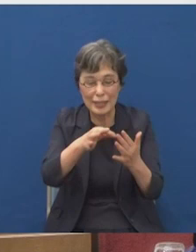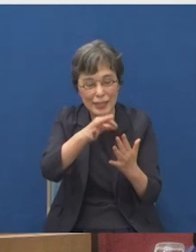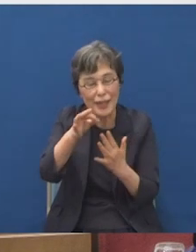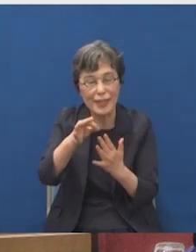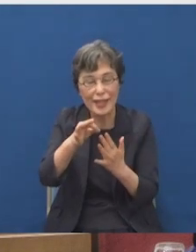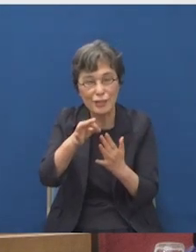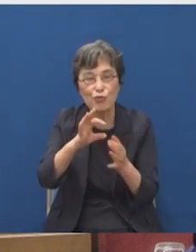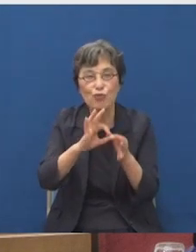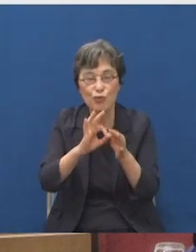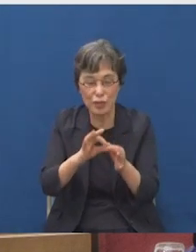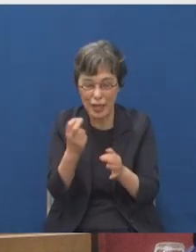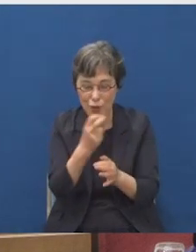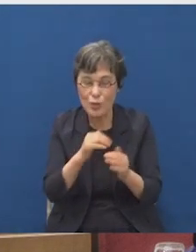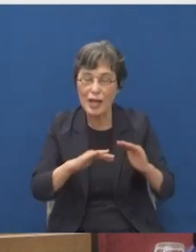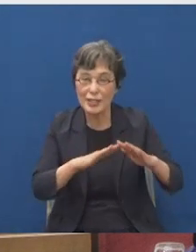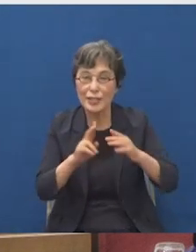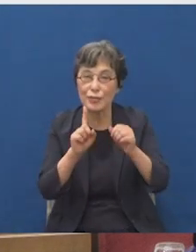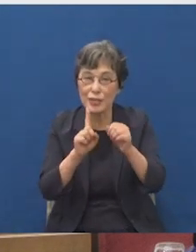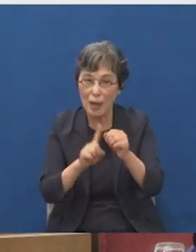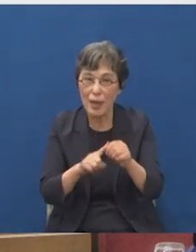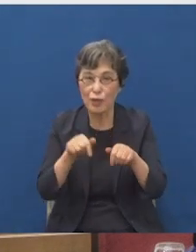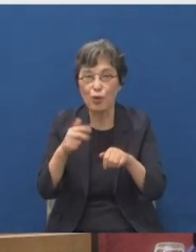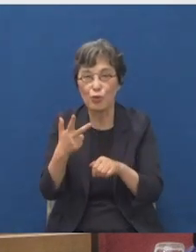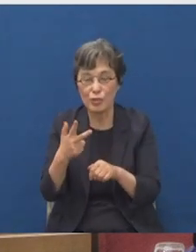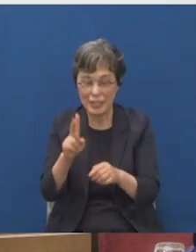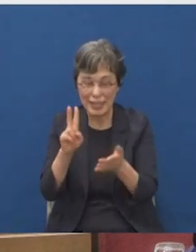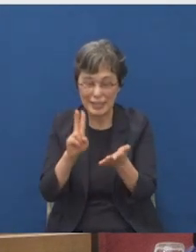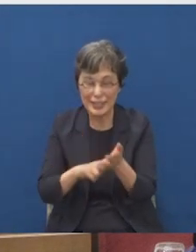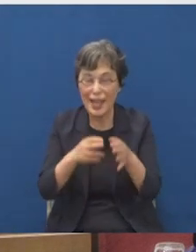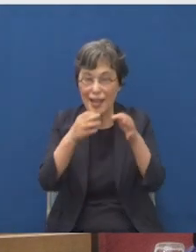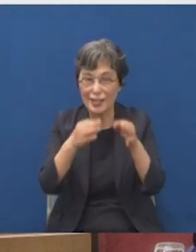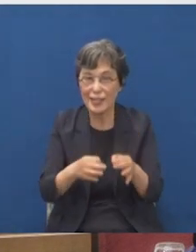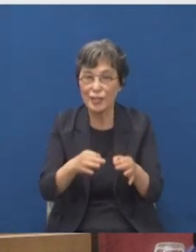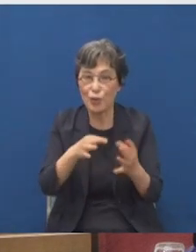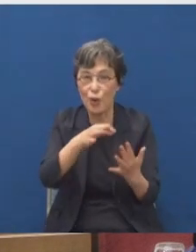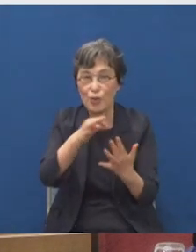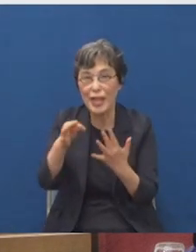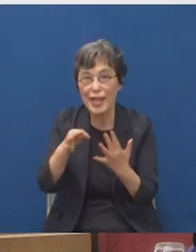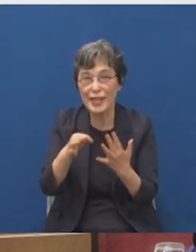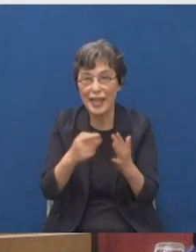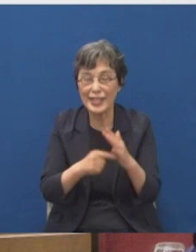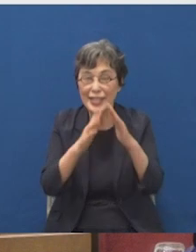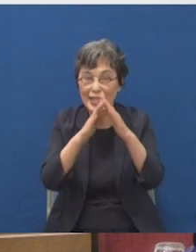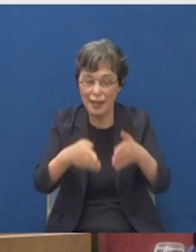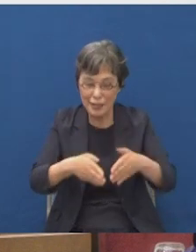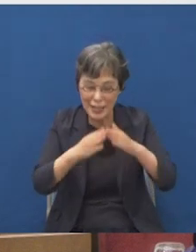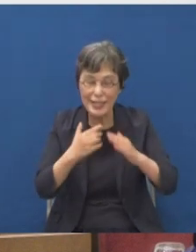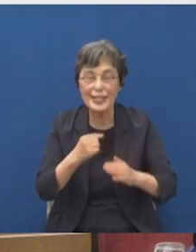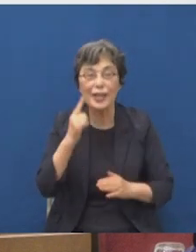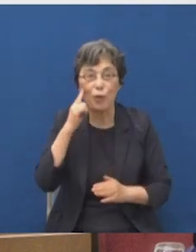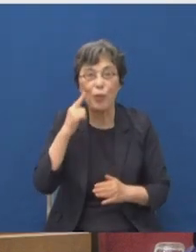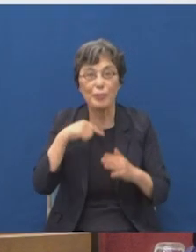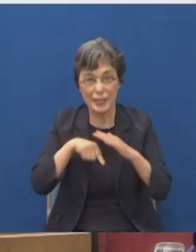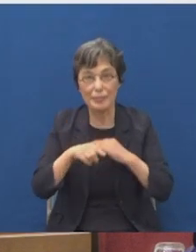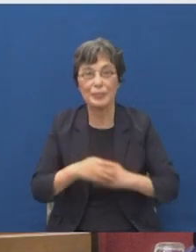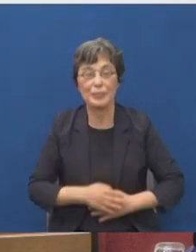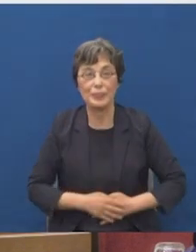について調査審議するため、京都市指定金融機関選定委員会を設置しようとするものでござい